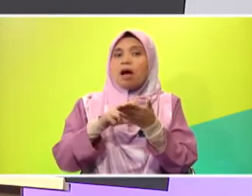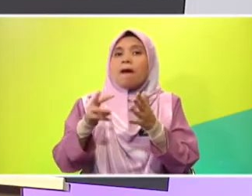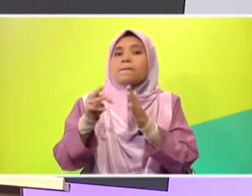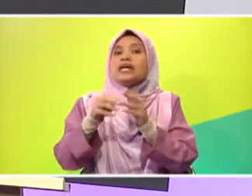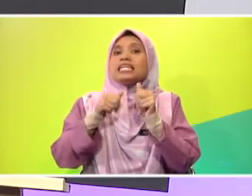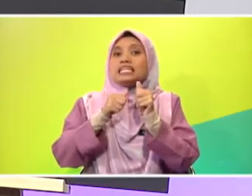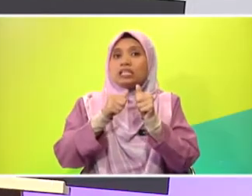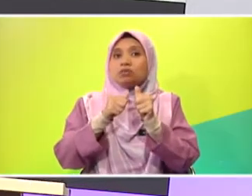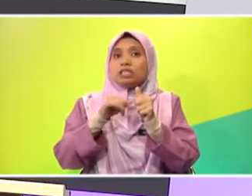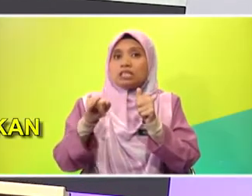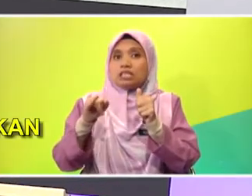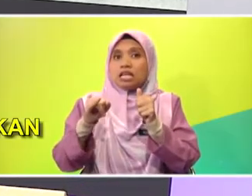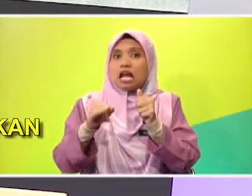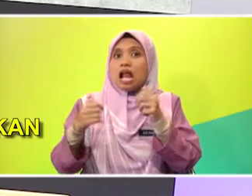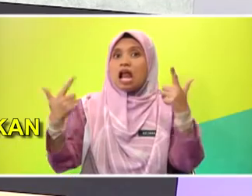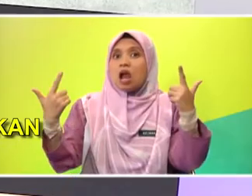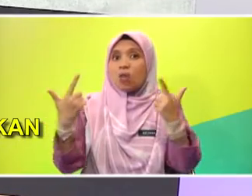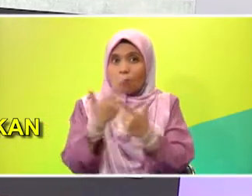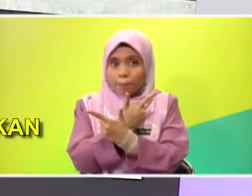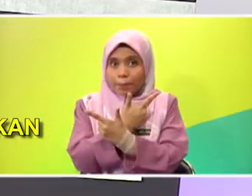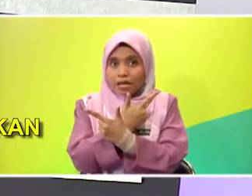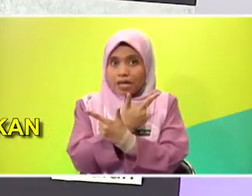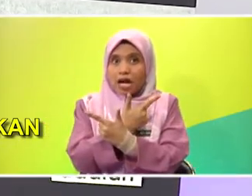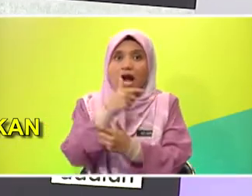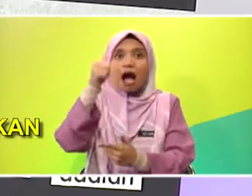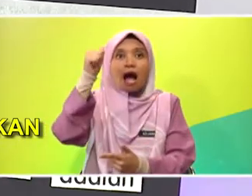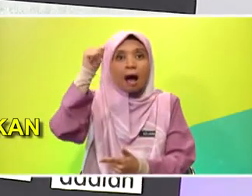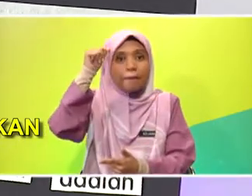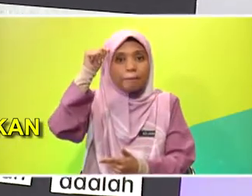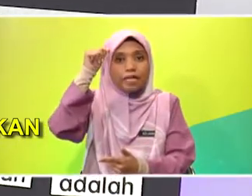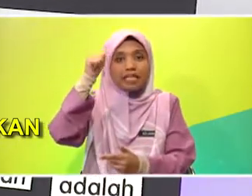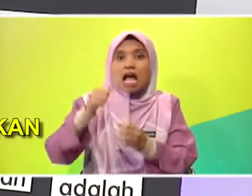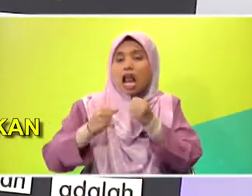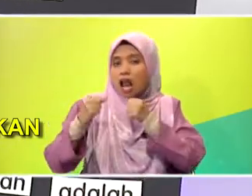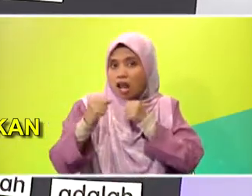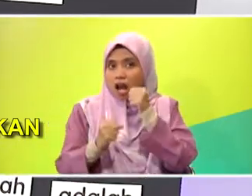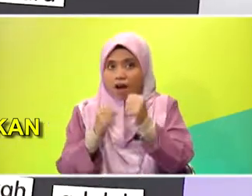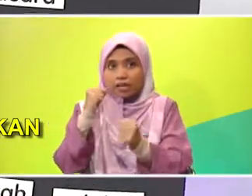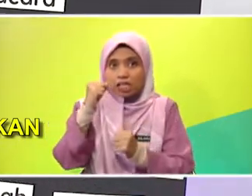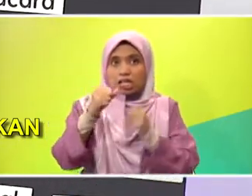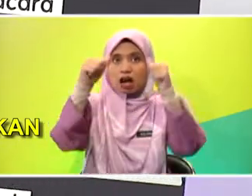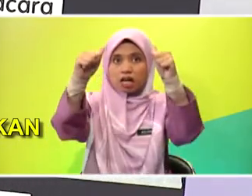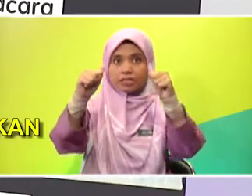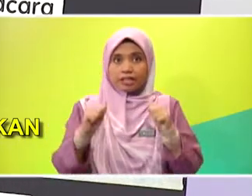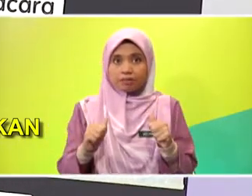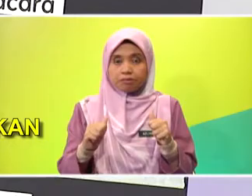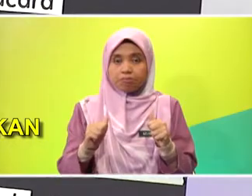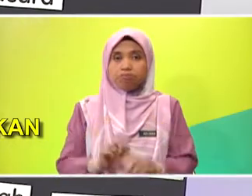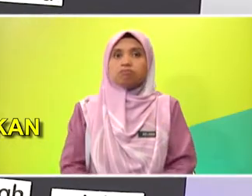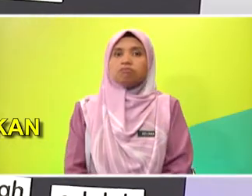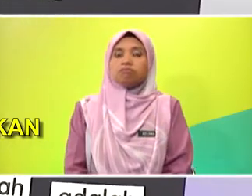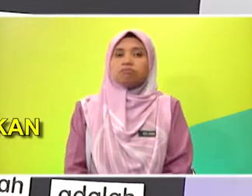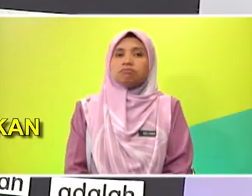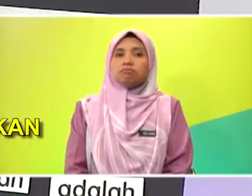Joe lumba Amin lari betul acara oke sekarang